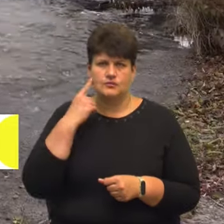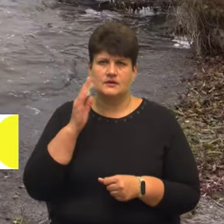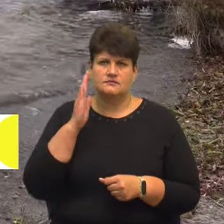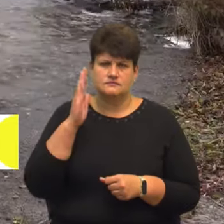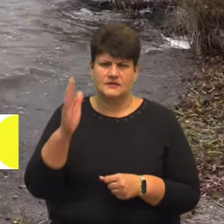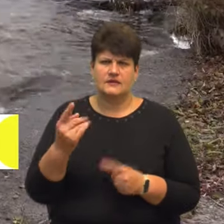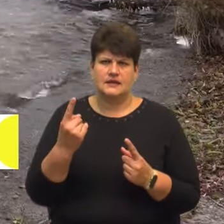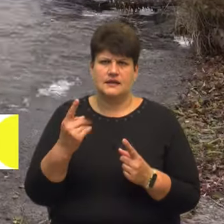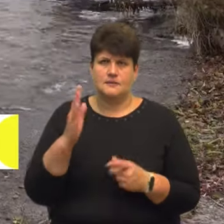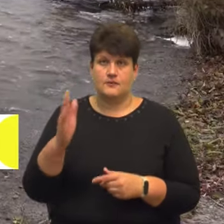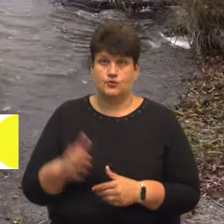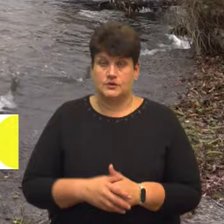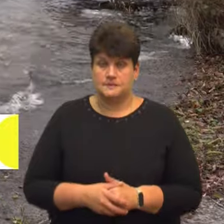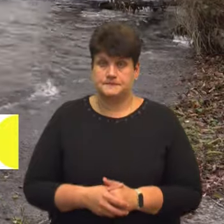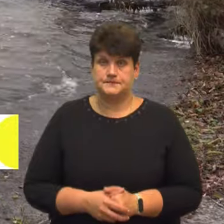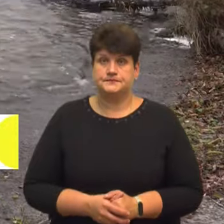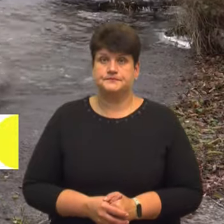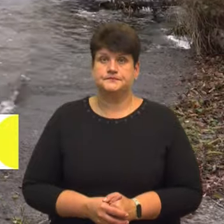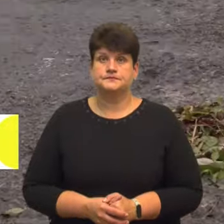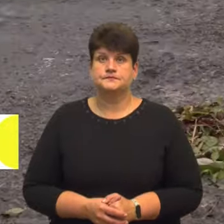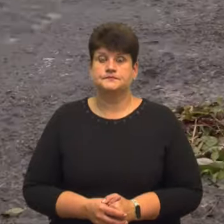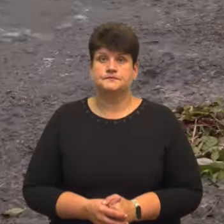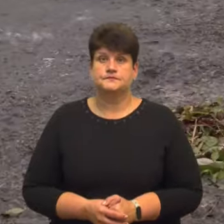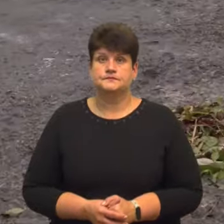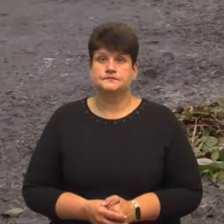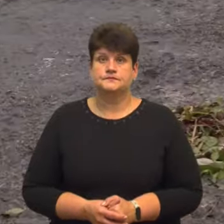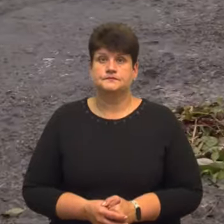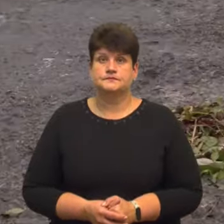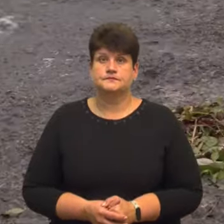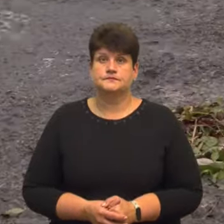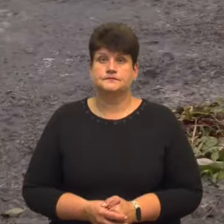майбутнє Максим Сказків Андрій міц суспільні новини